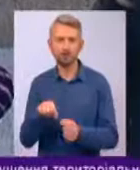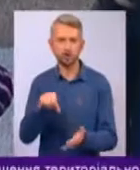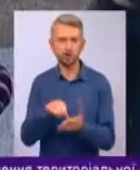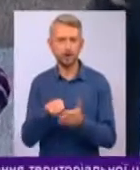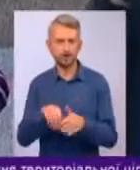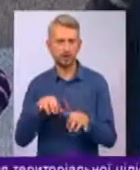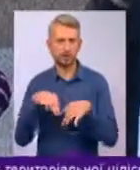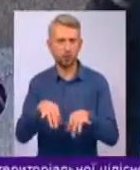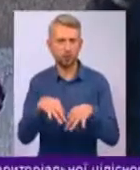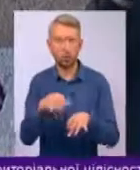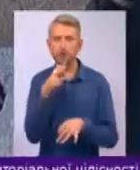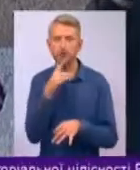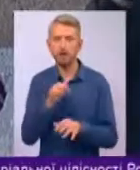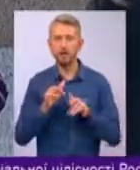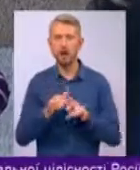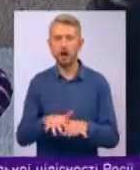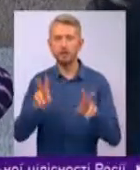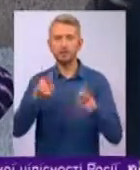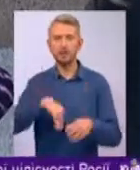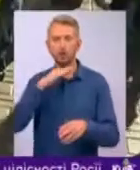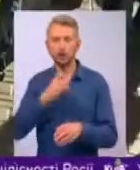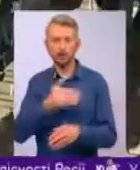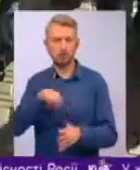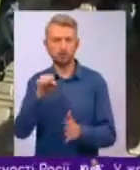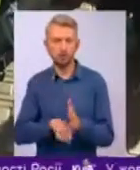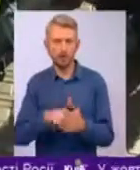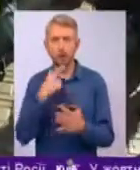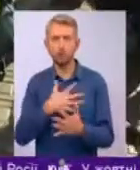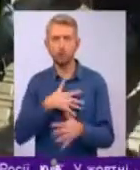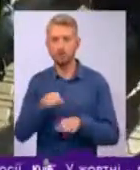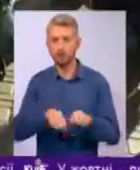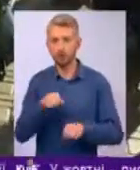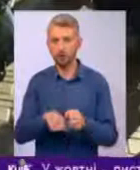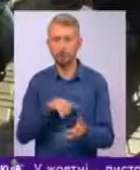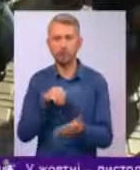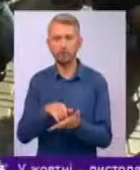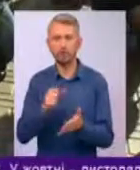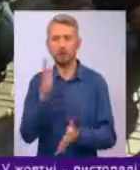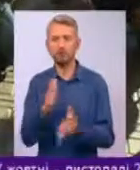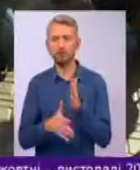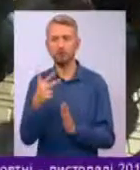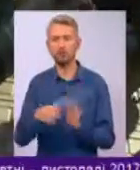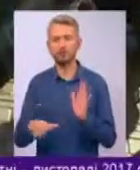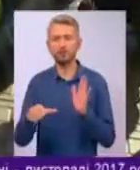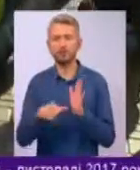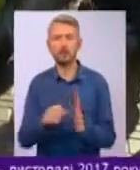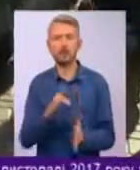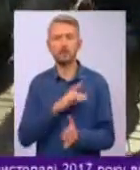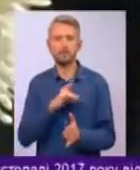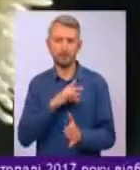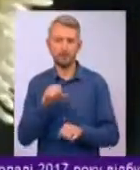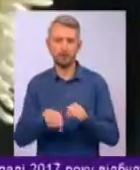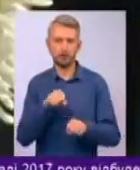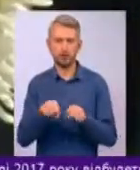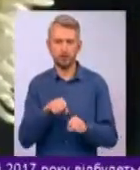руху. Під час акції «Досить нас вбивати» любителі двоколісних встановили на Хрещатику 36 білий велосипед